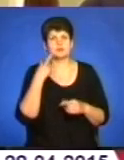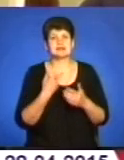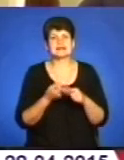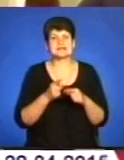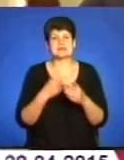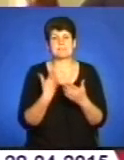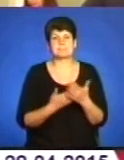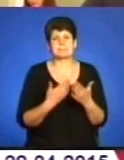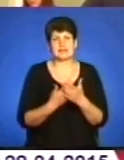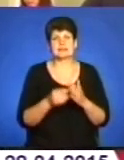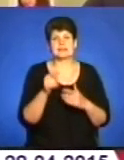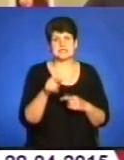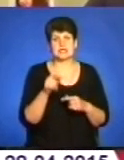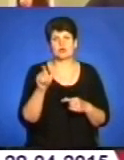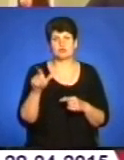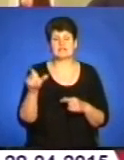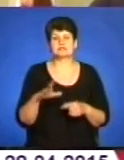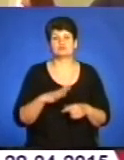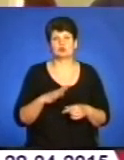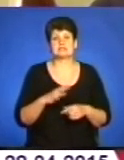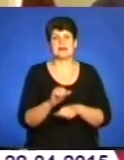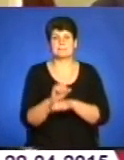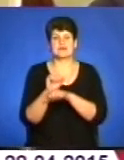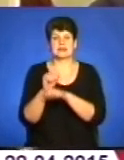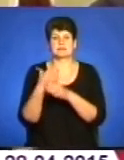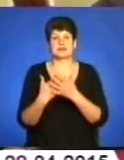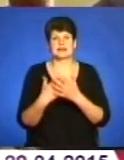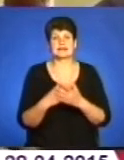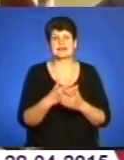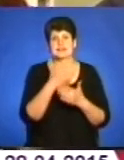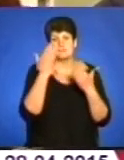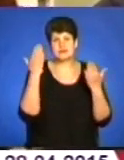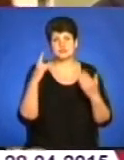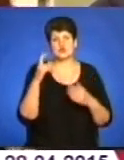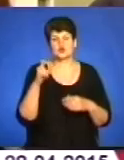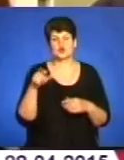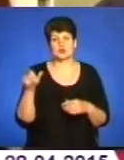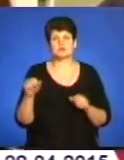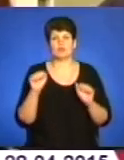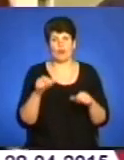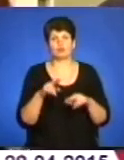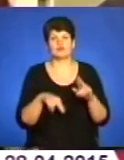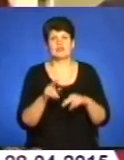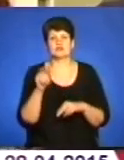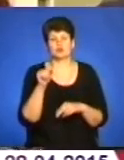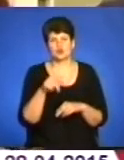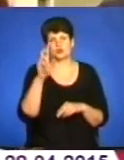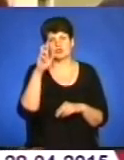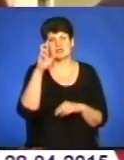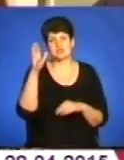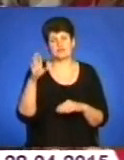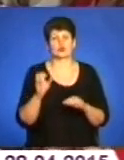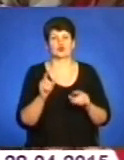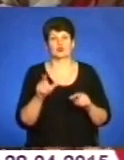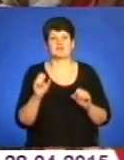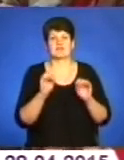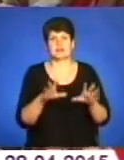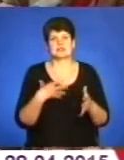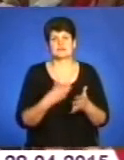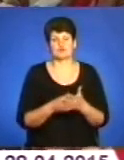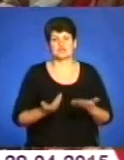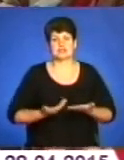прикладах тих людей, які були на Майдані, на прикладах Небесної Сотні, ці діти зможуть побудувати ту державу, за яку ті люди віддали своє життя. Ідея